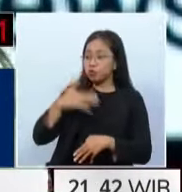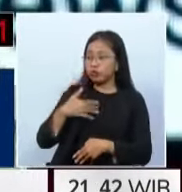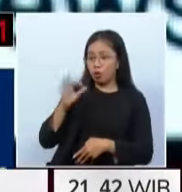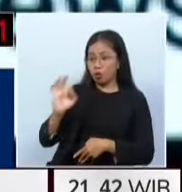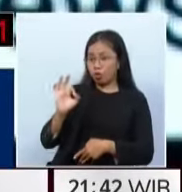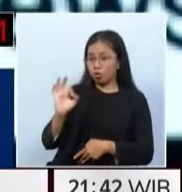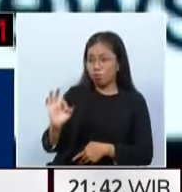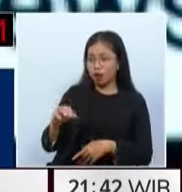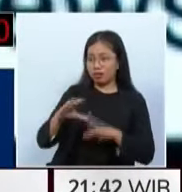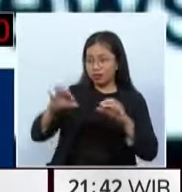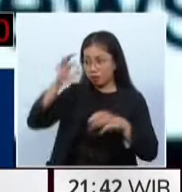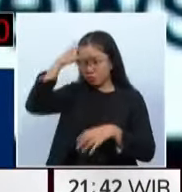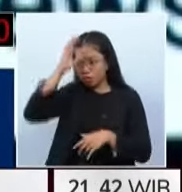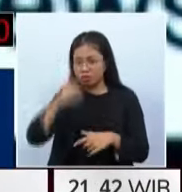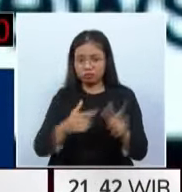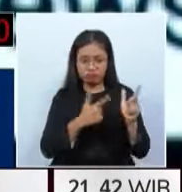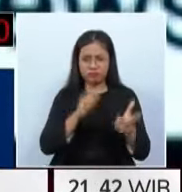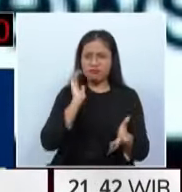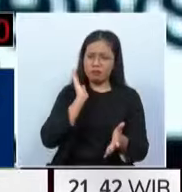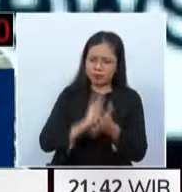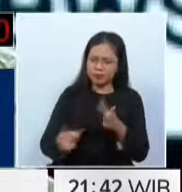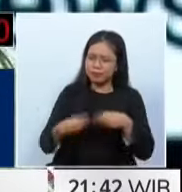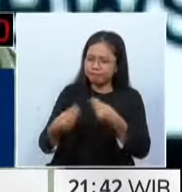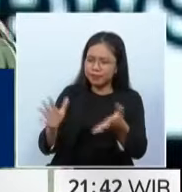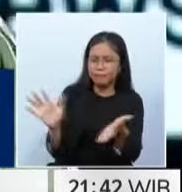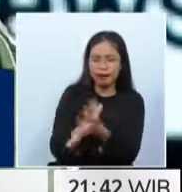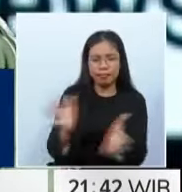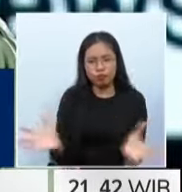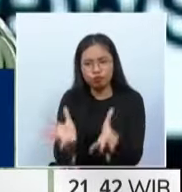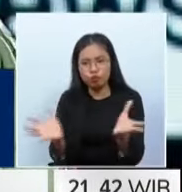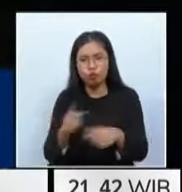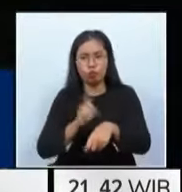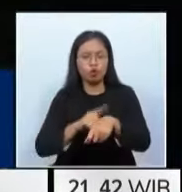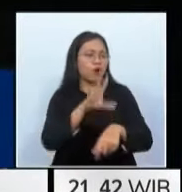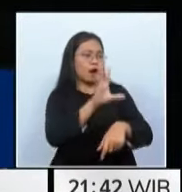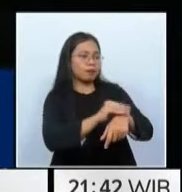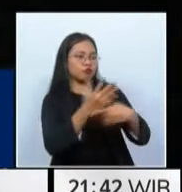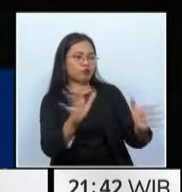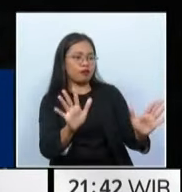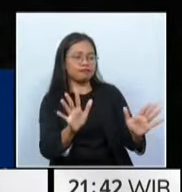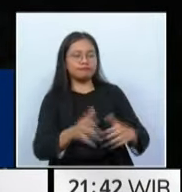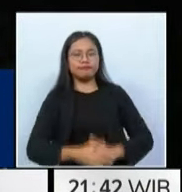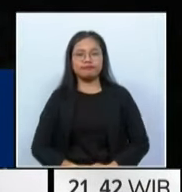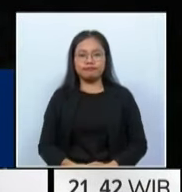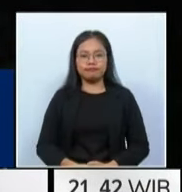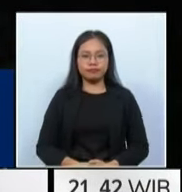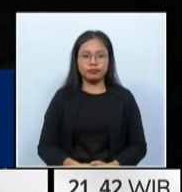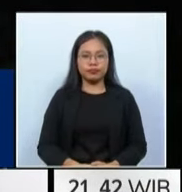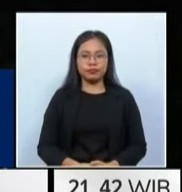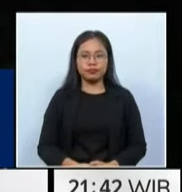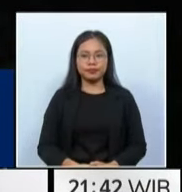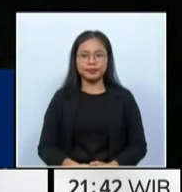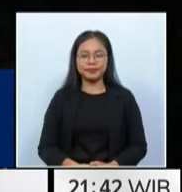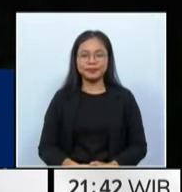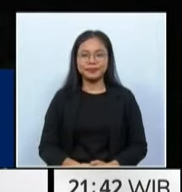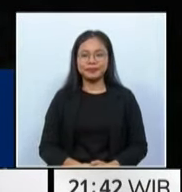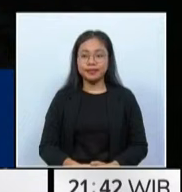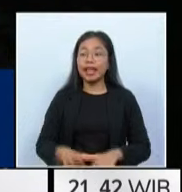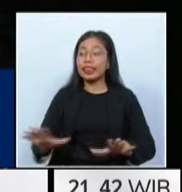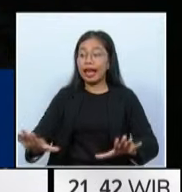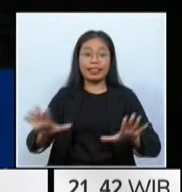Garda Samudra waktu habis bapak Ganjar peranowo Oke tenang dulu